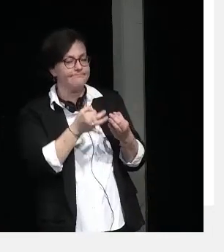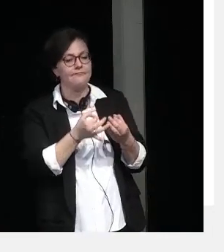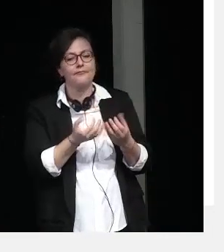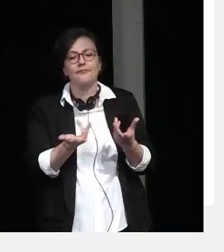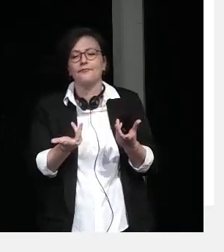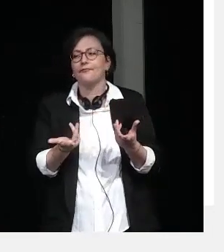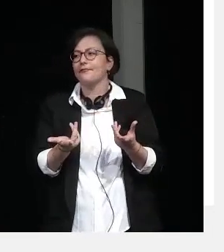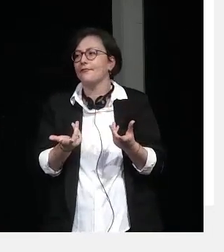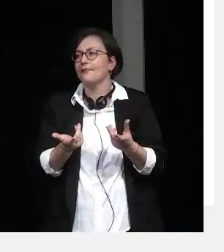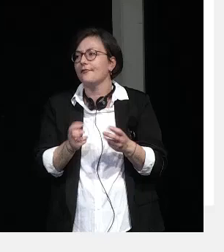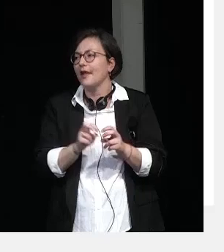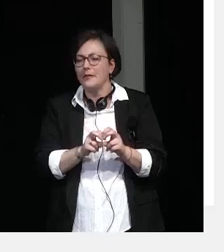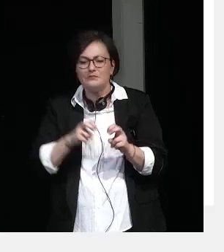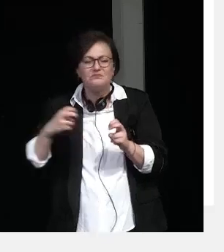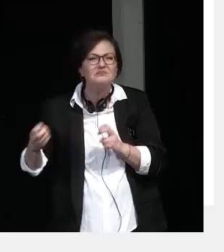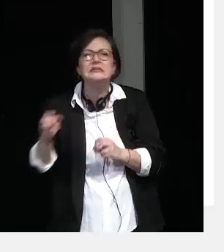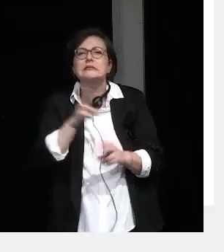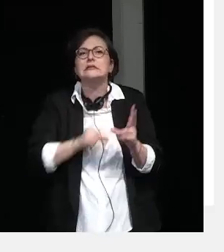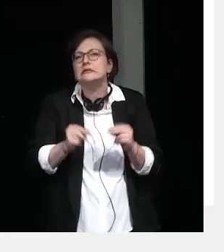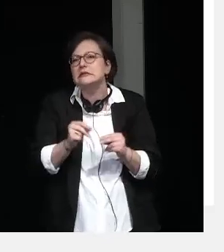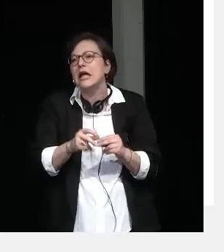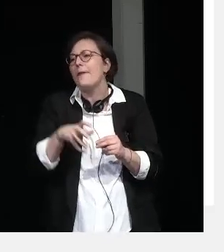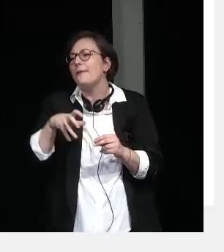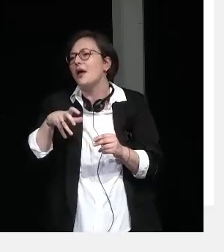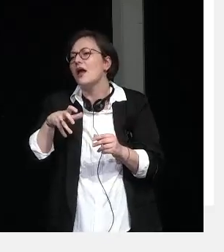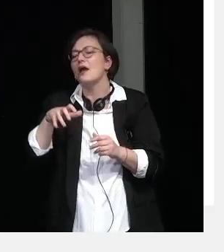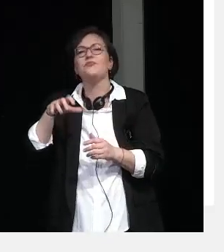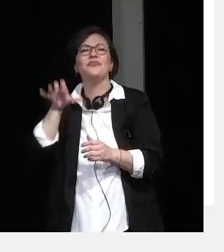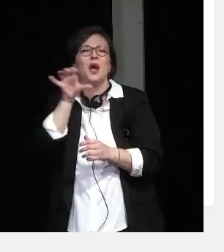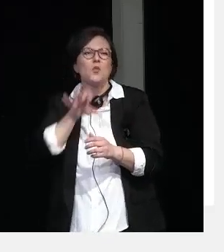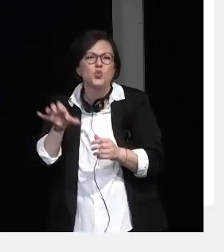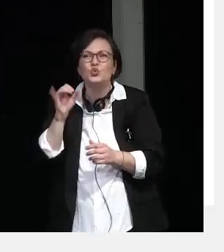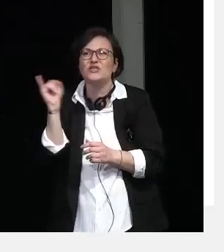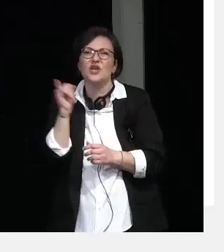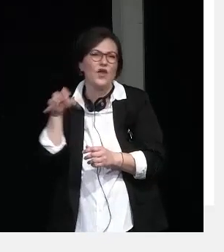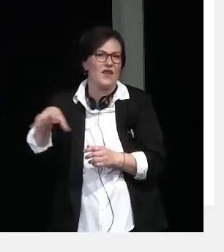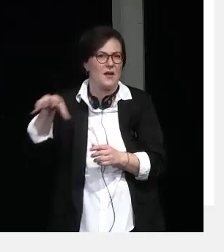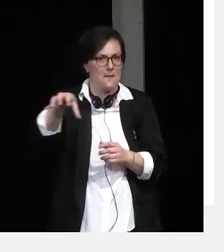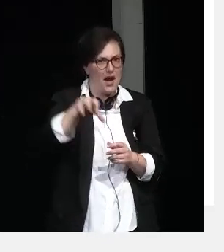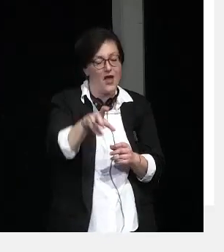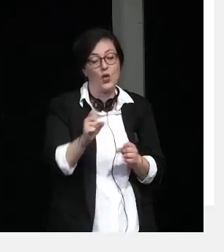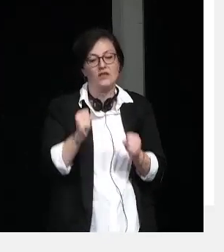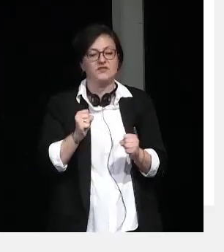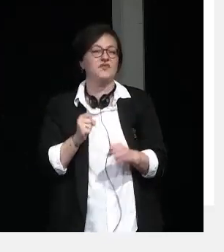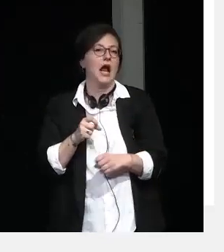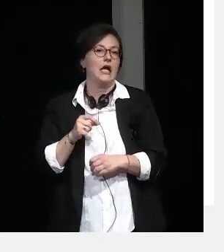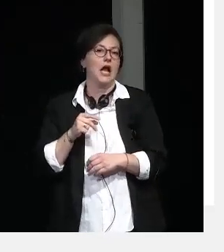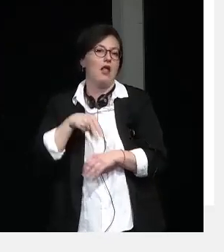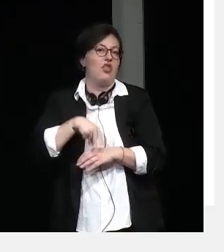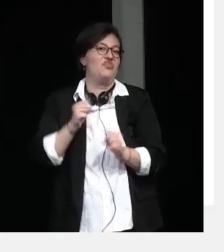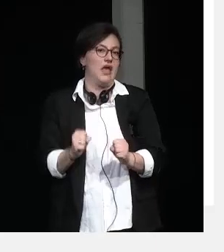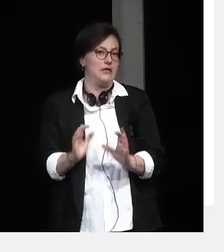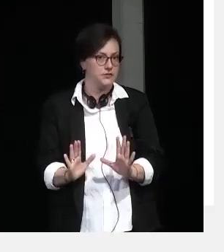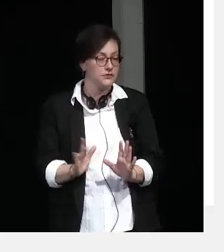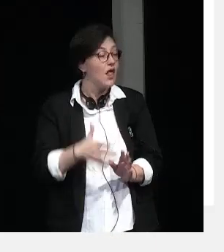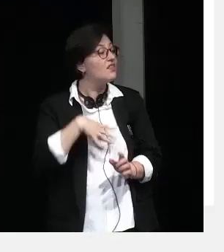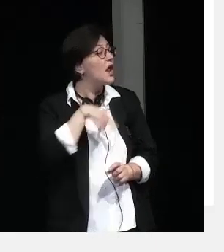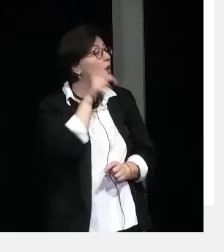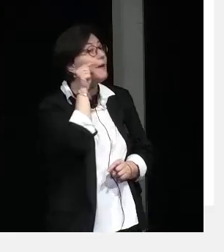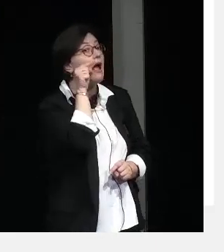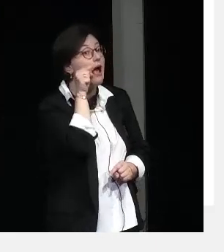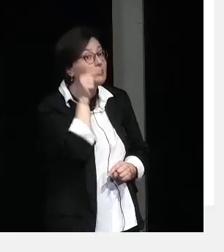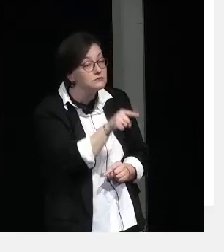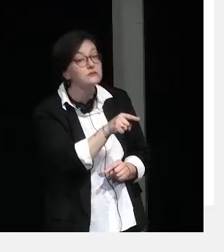πλευρά των ιδρυμάτων, είτε την πλευρά του επισκέπτη, αλλά από μία σχετική ασφάλεια που μας δίνει η θέση μας. Έχει πολύ μεγάλη σημασία να δούμε τη δική σου εμπειρία,